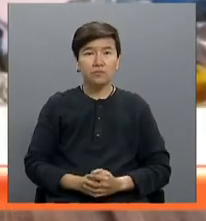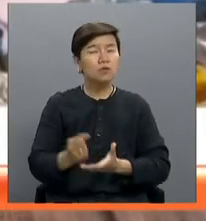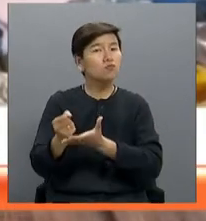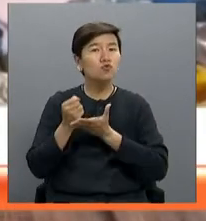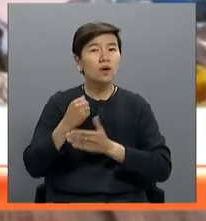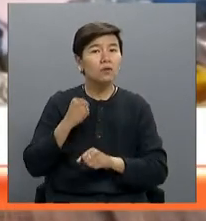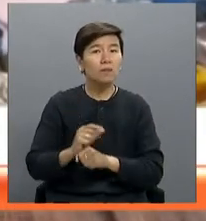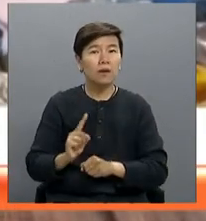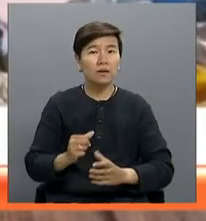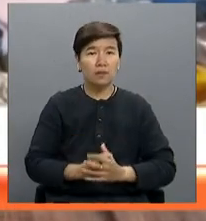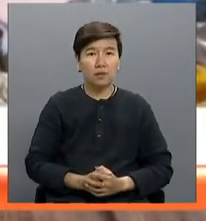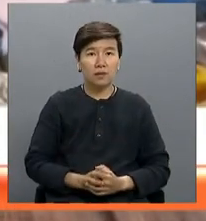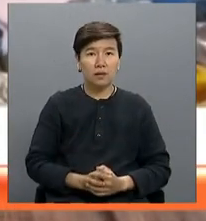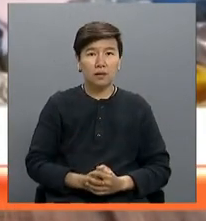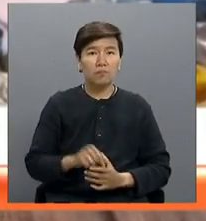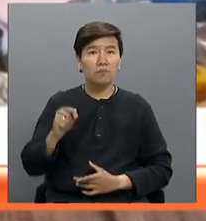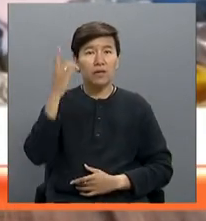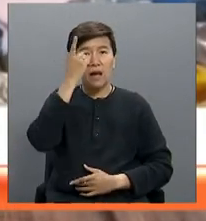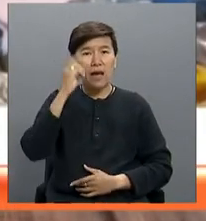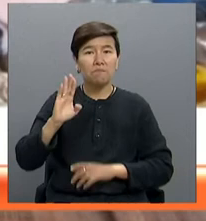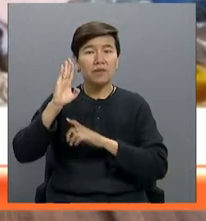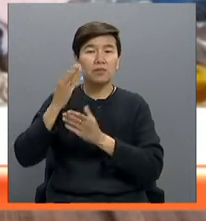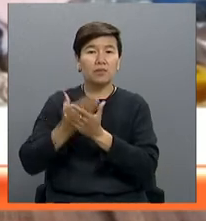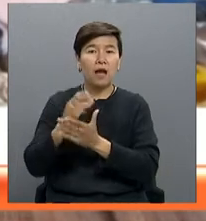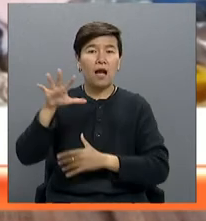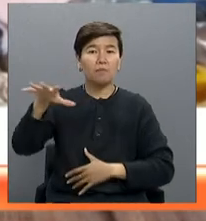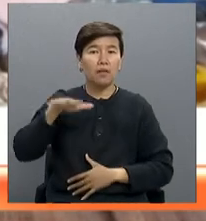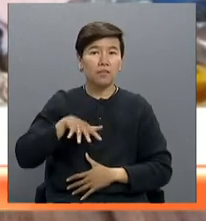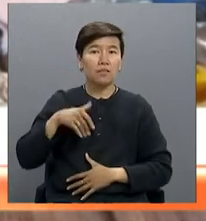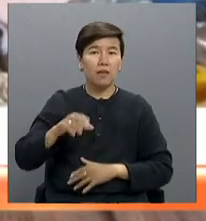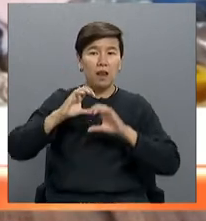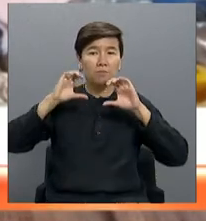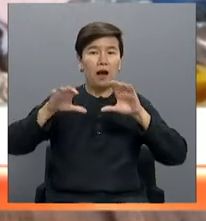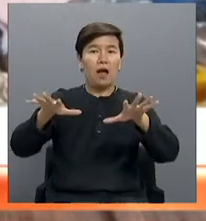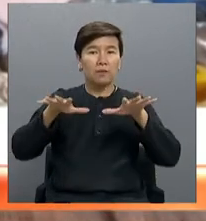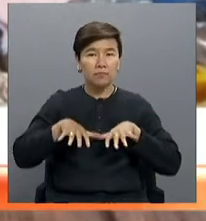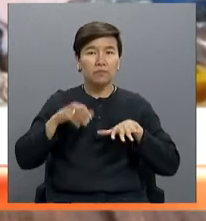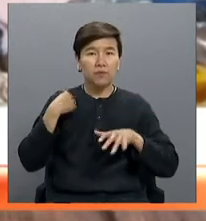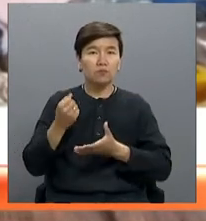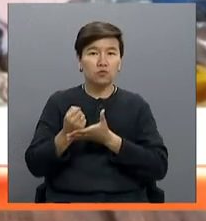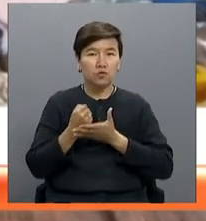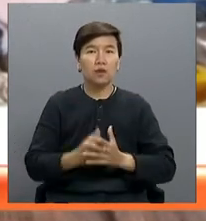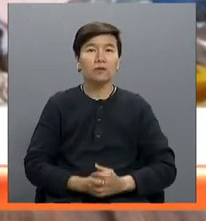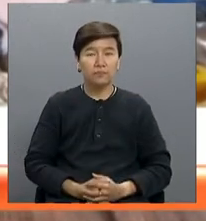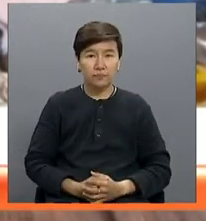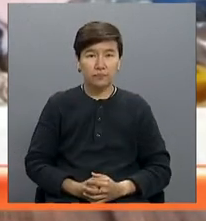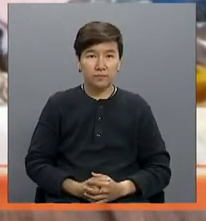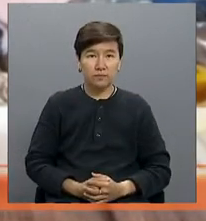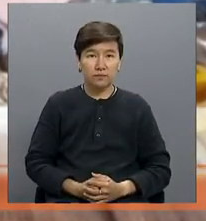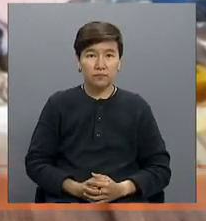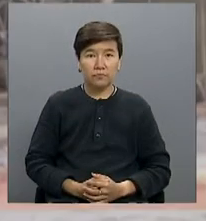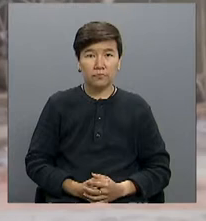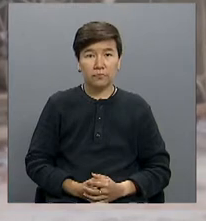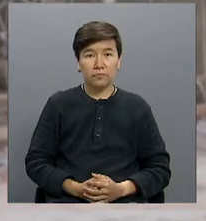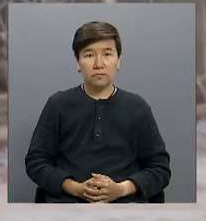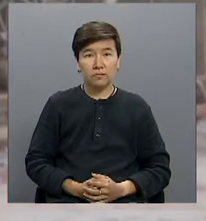ช่วยเหลือคือคุณบินเพิ่นก็ให้ 5,000 เท่านั้นก็รัฐบาลเพิ่นก็ 5,000 ก็ส่วนต่างเงินๆอีกแบบว่